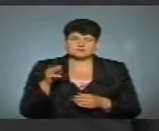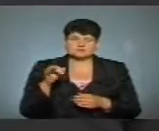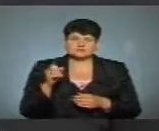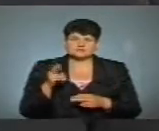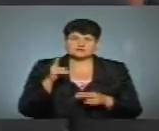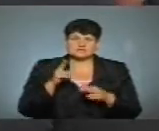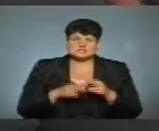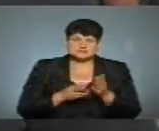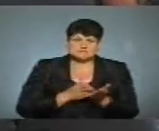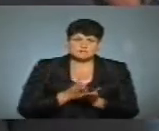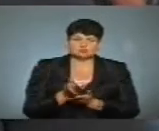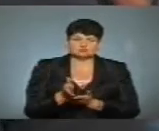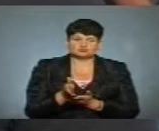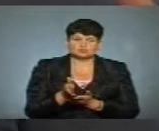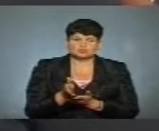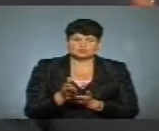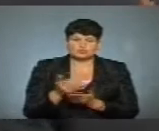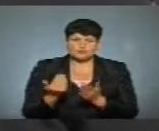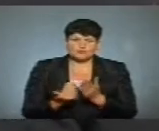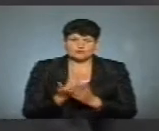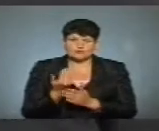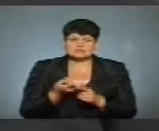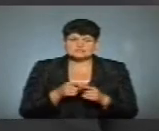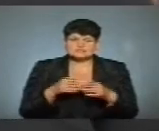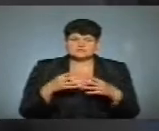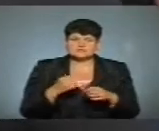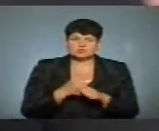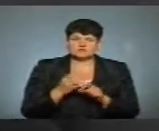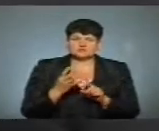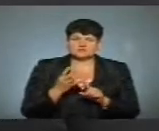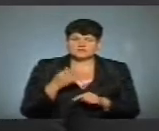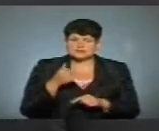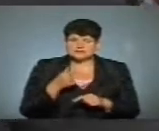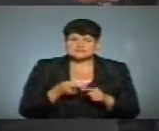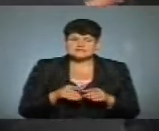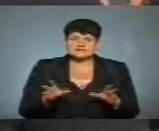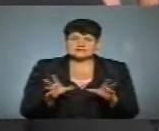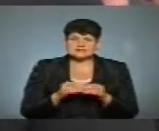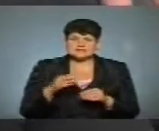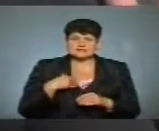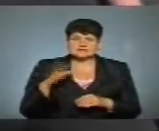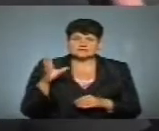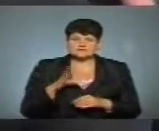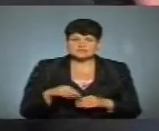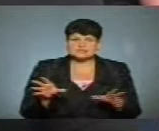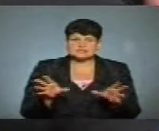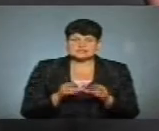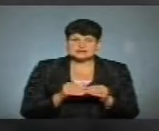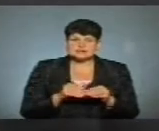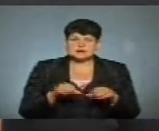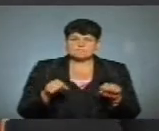кінці маршруту, поновлювати. Ми це робимо вже четвертий рік. Це єднання всіх, єднання